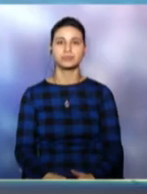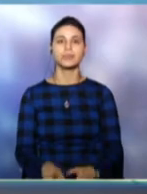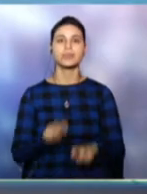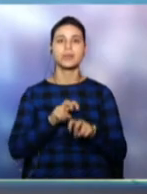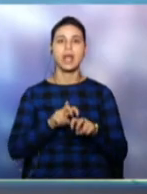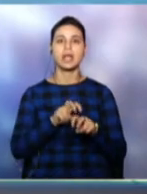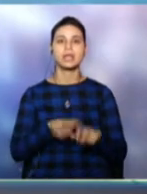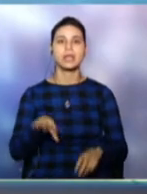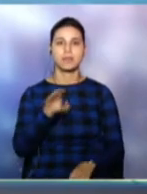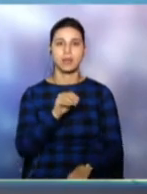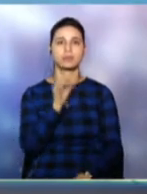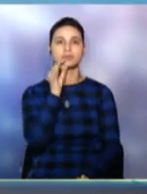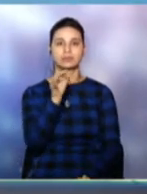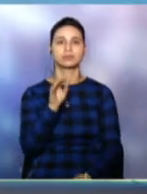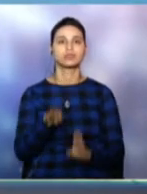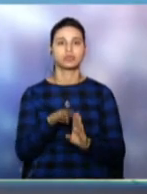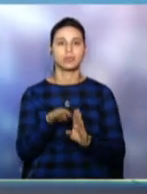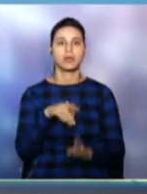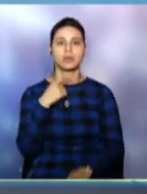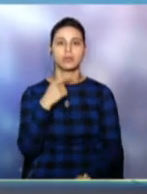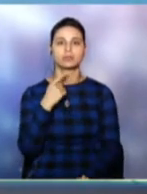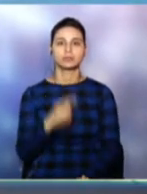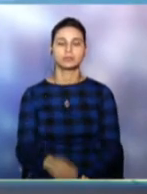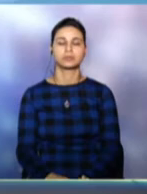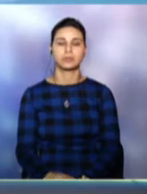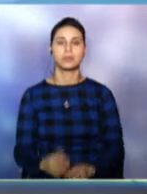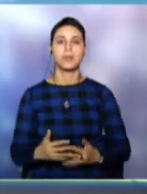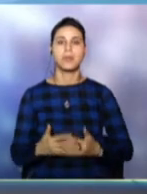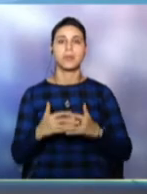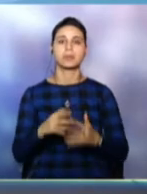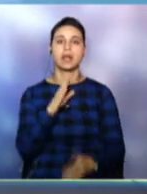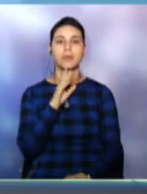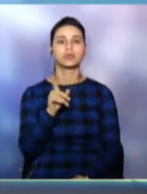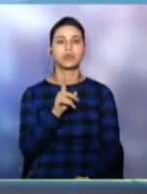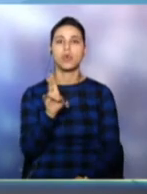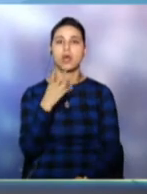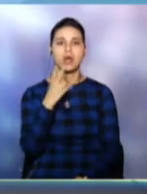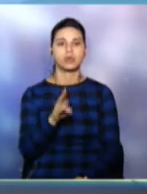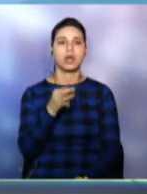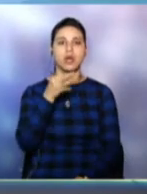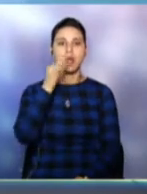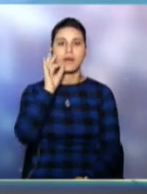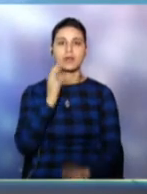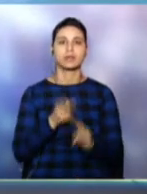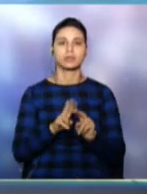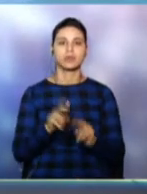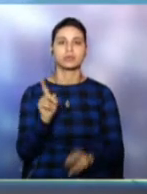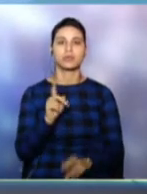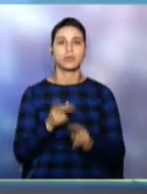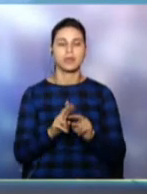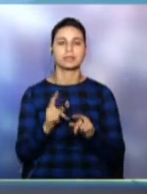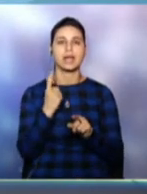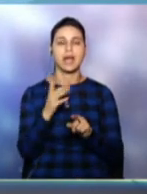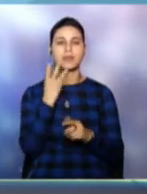ექიმები გურჩევენ და ჩვენ ვურჩევთ ფეხმძიმე ქალბატონებს, რომ ისინი მოერიდონ კოფეინს, ვინაიდან ეს არა